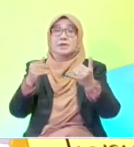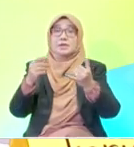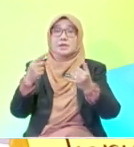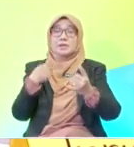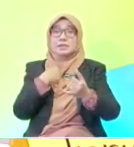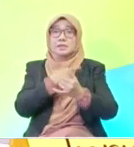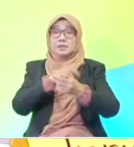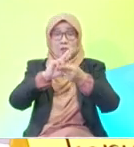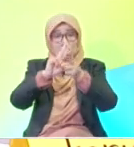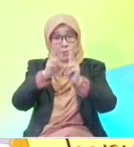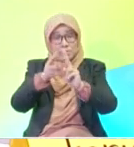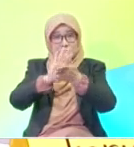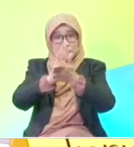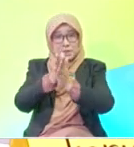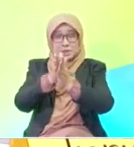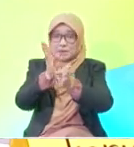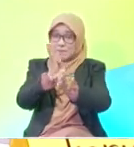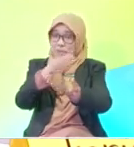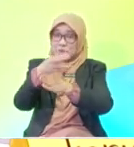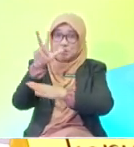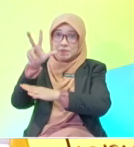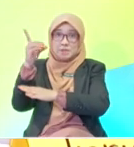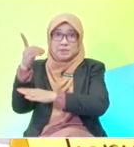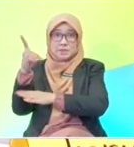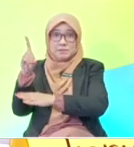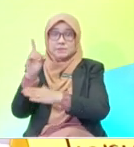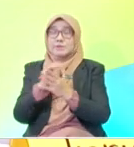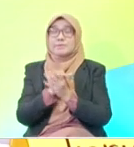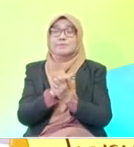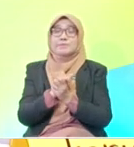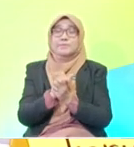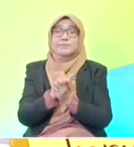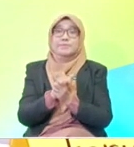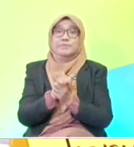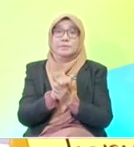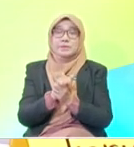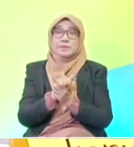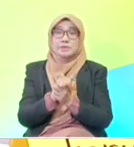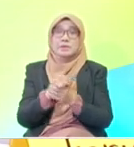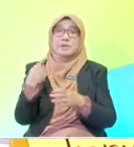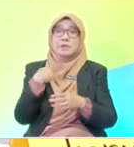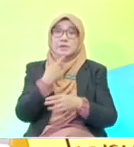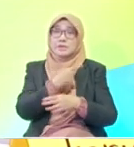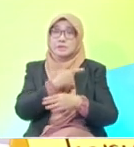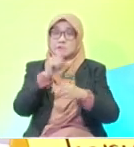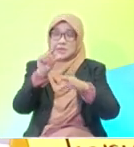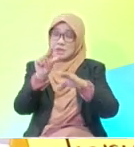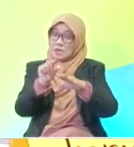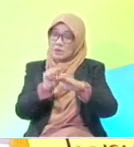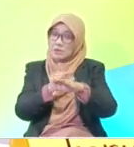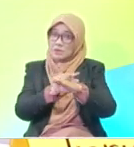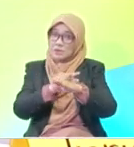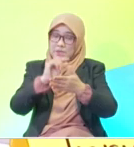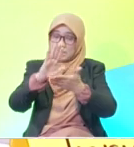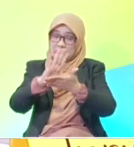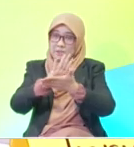tu. Okey. Itu atas kertas biasa. Ya, cikgu. Jadi untuk menghasilkan parang hilang ni kita nak guna kertas yang lebih keras. Sama ada